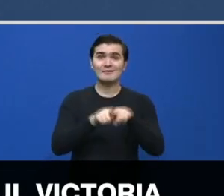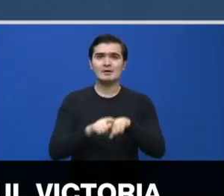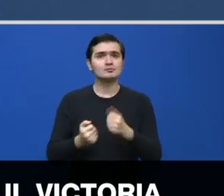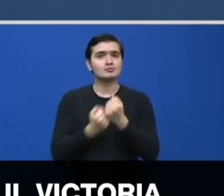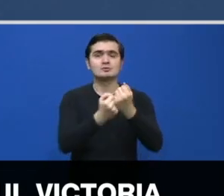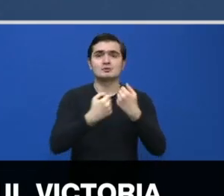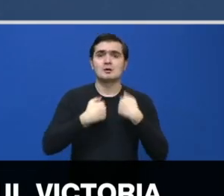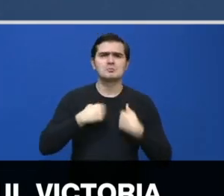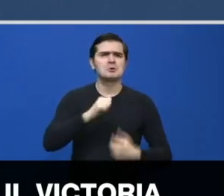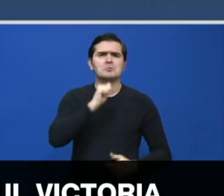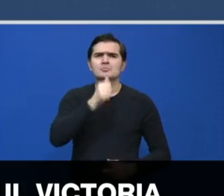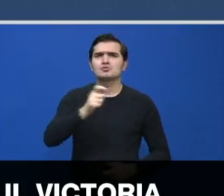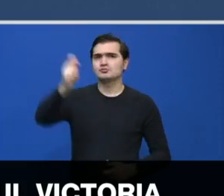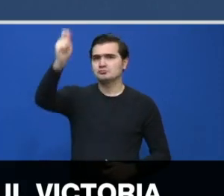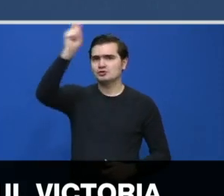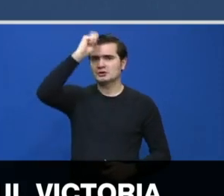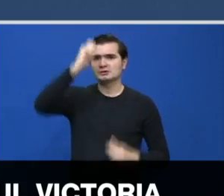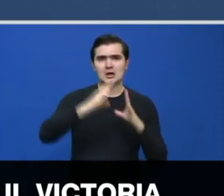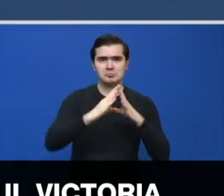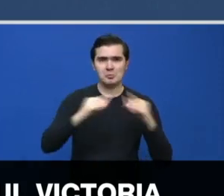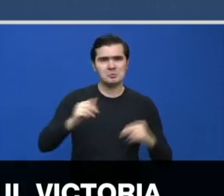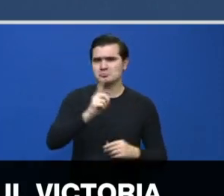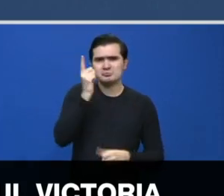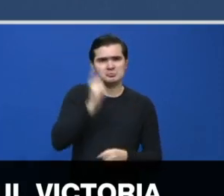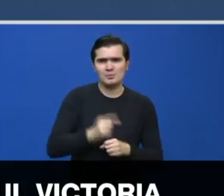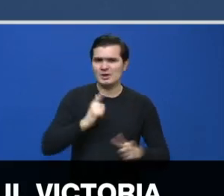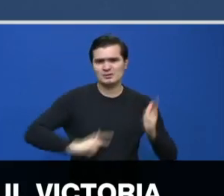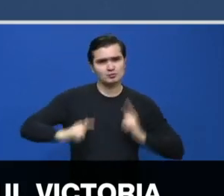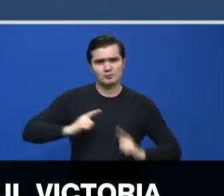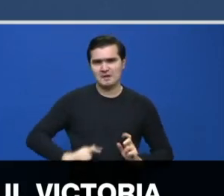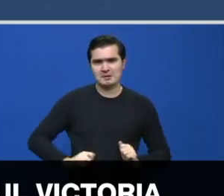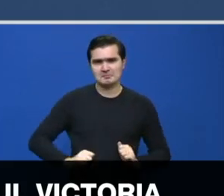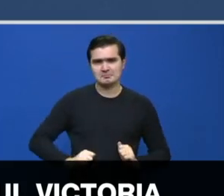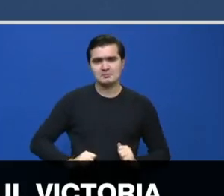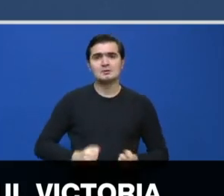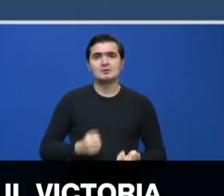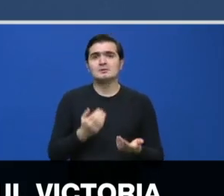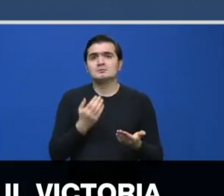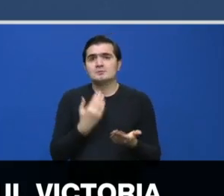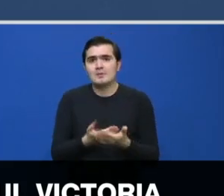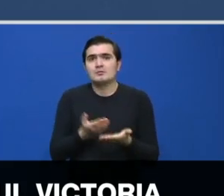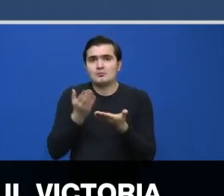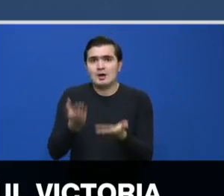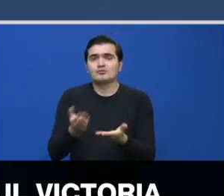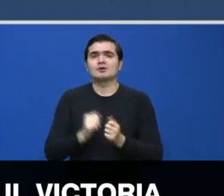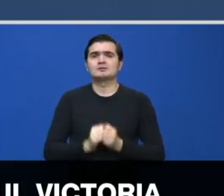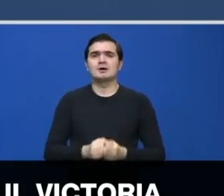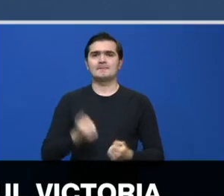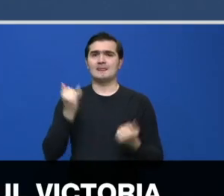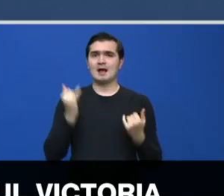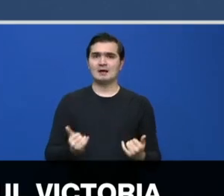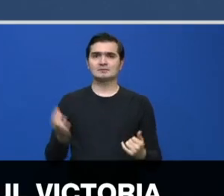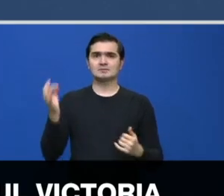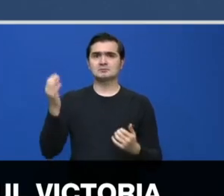român nu trebuie să sufere. Și în această idee am venit astăzi cu o